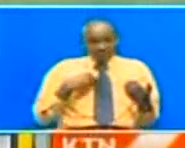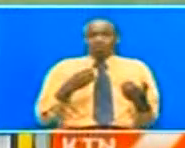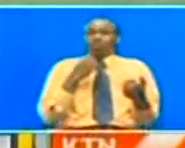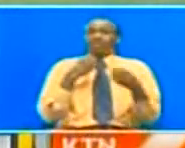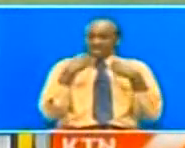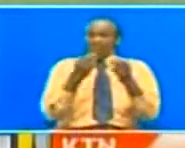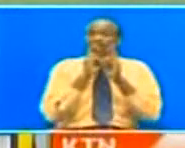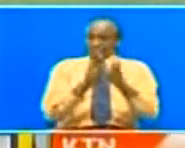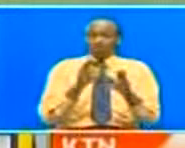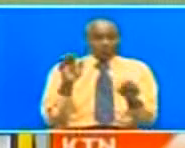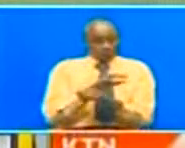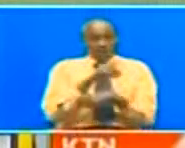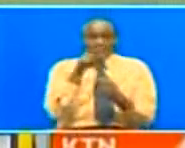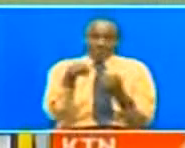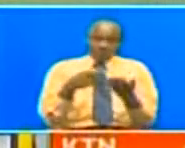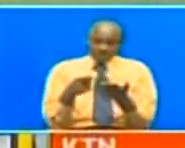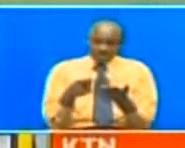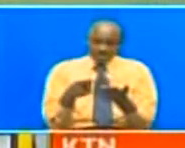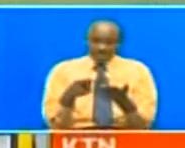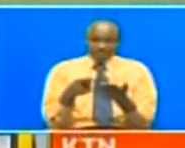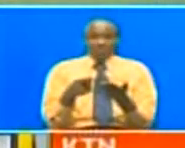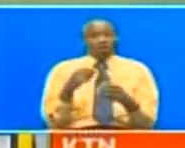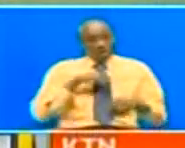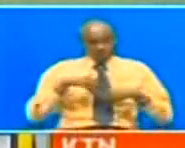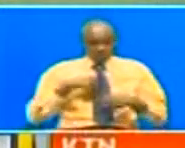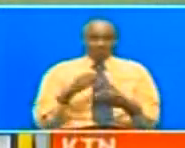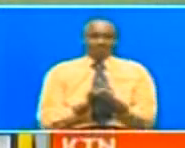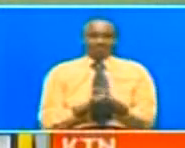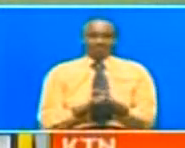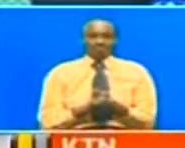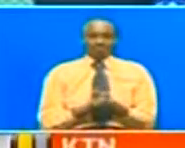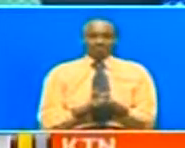kuwasilisha ripoti kamili hasa inayofungamana na ufisadi.